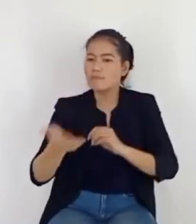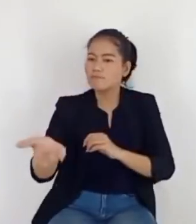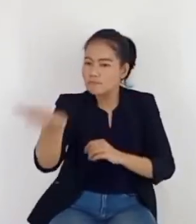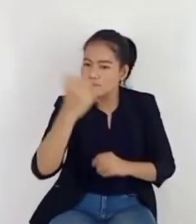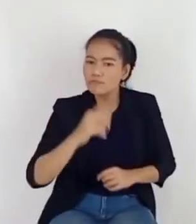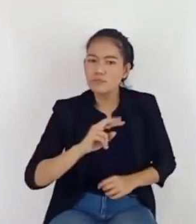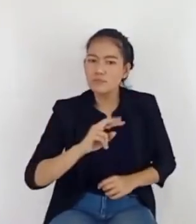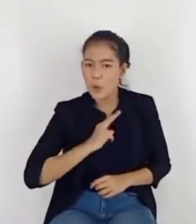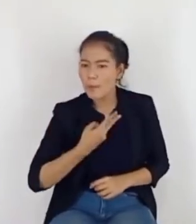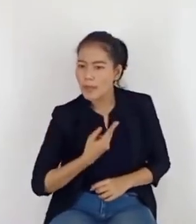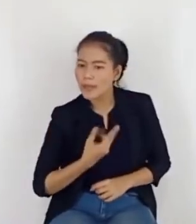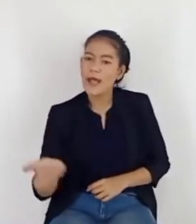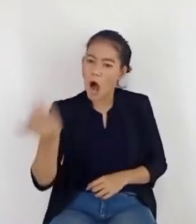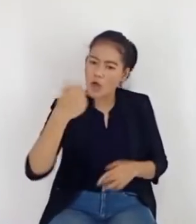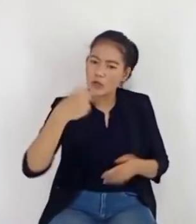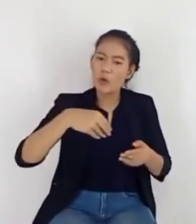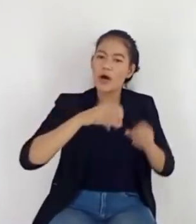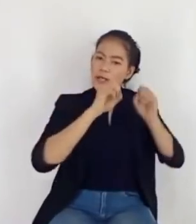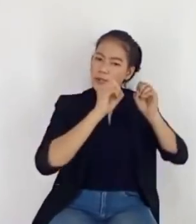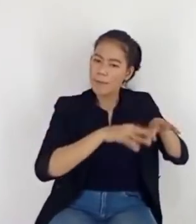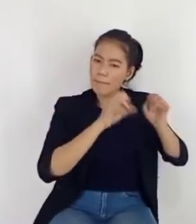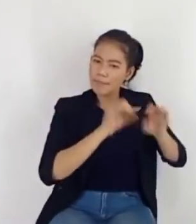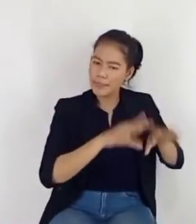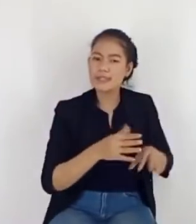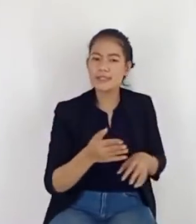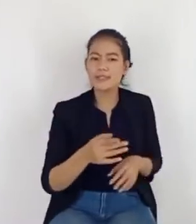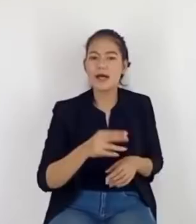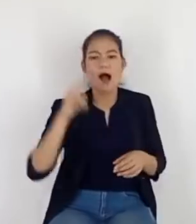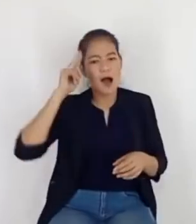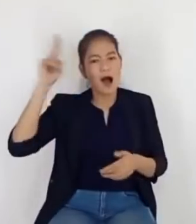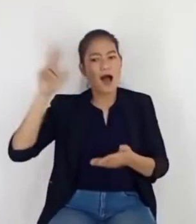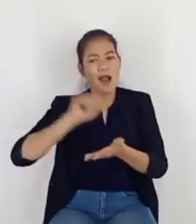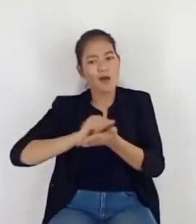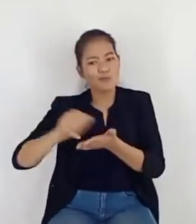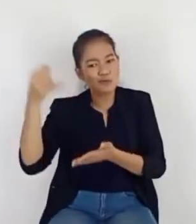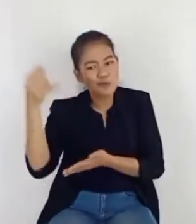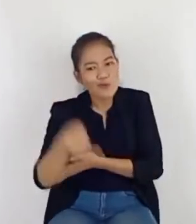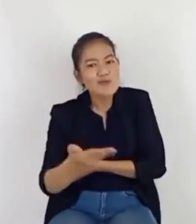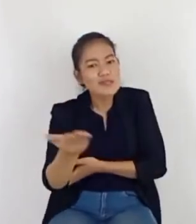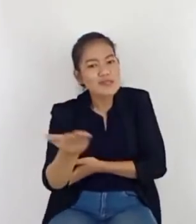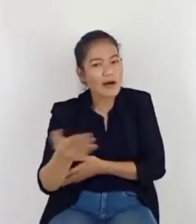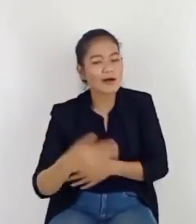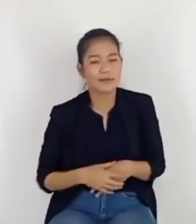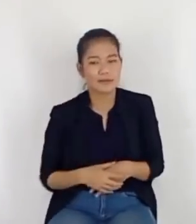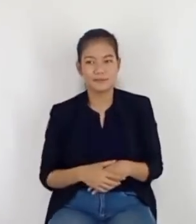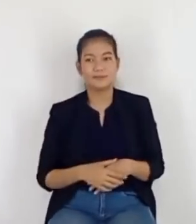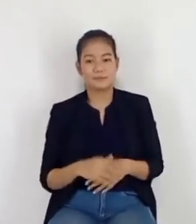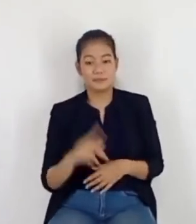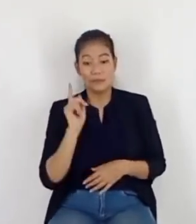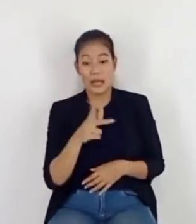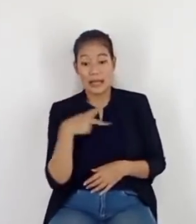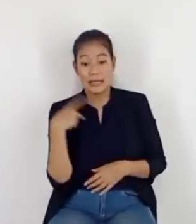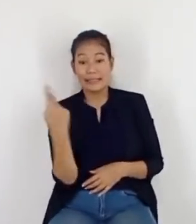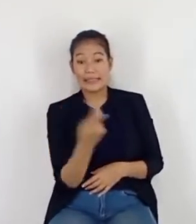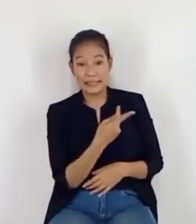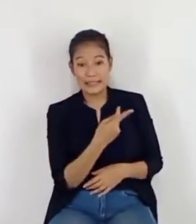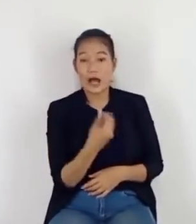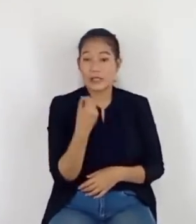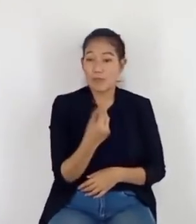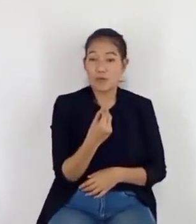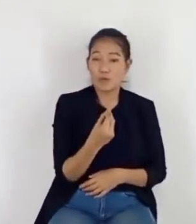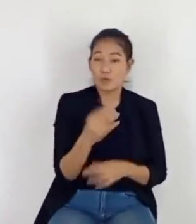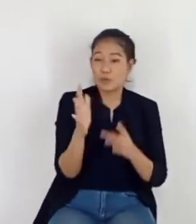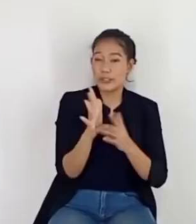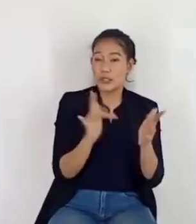dirimu dibaptis dan Allah akan mengampuni dosamu. Kita yang menantikan kedatangan